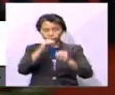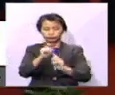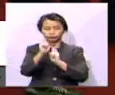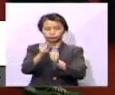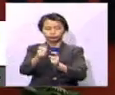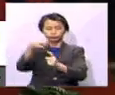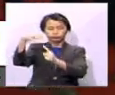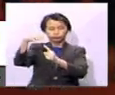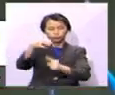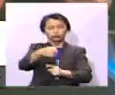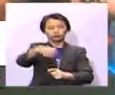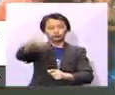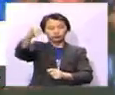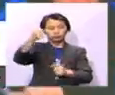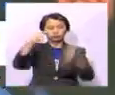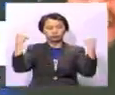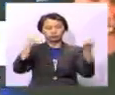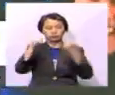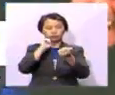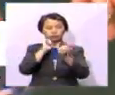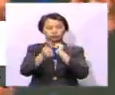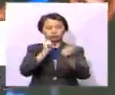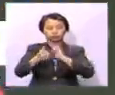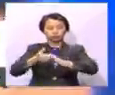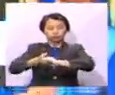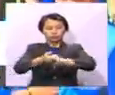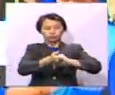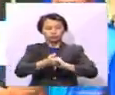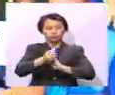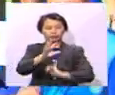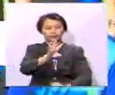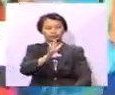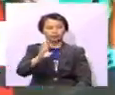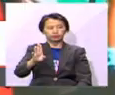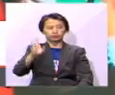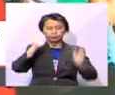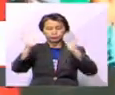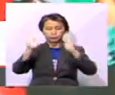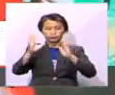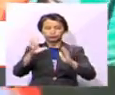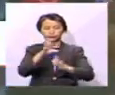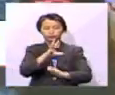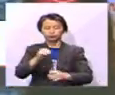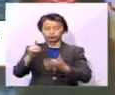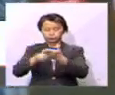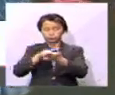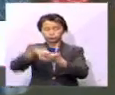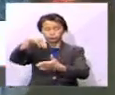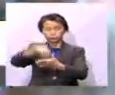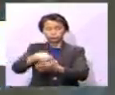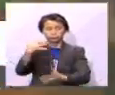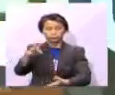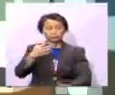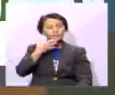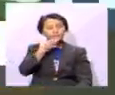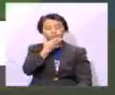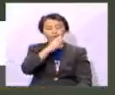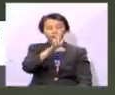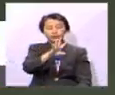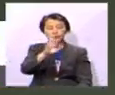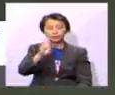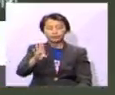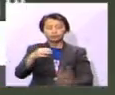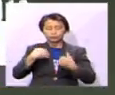kepada Johan keseluruhan Karnival Sukan Muhibah 4B Malaysia. Selain itu, jentera pilihan raya ke-14 Belia 4B Sahabat BN